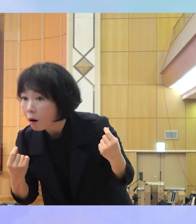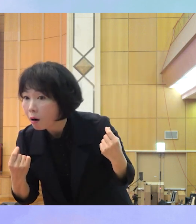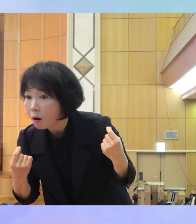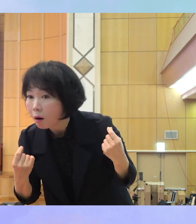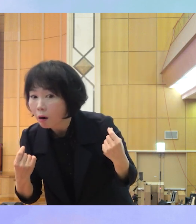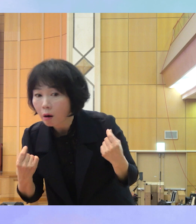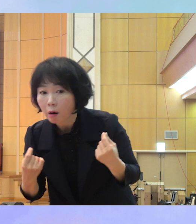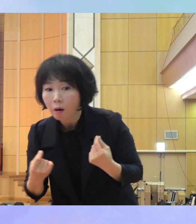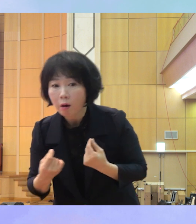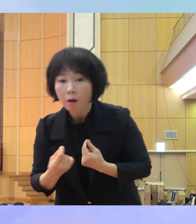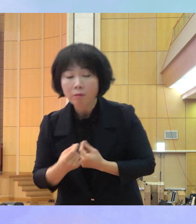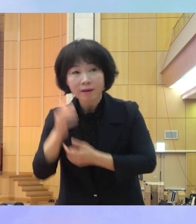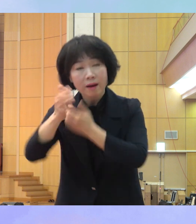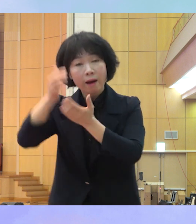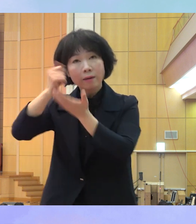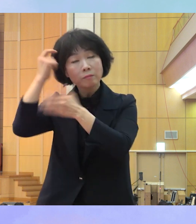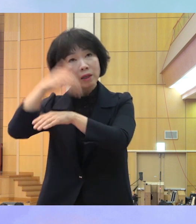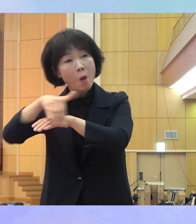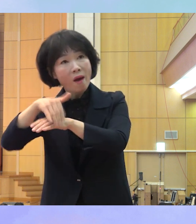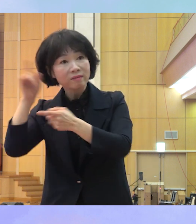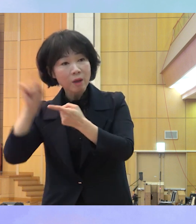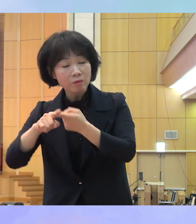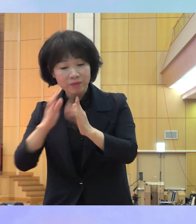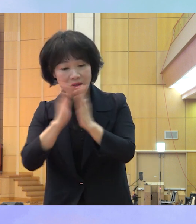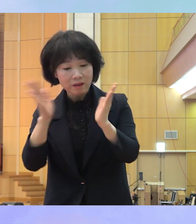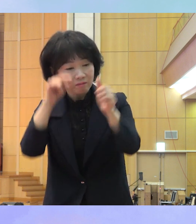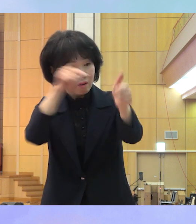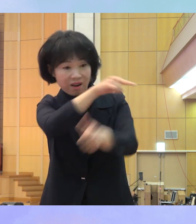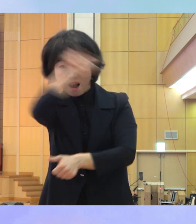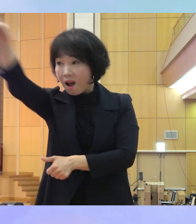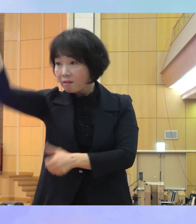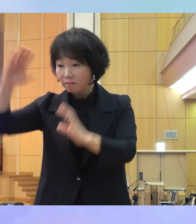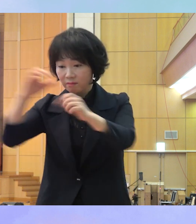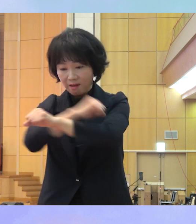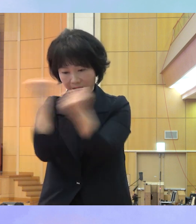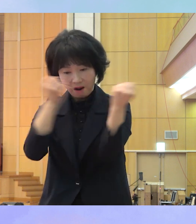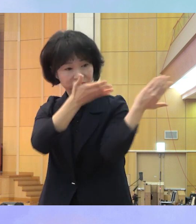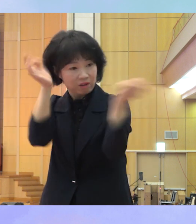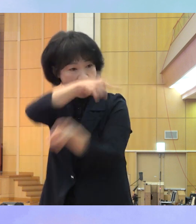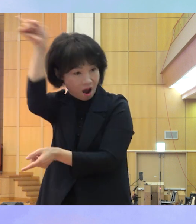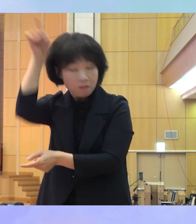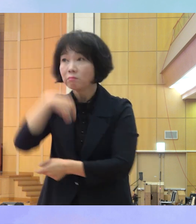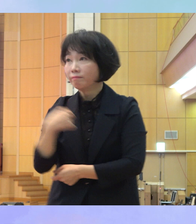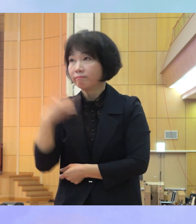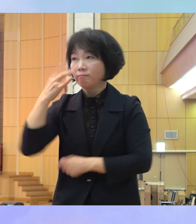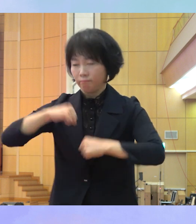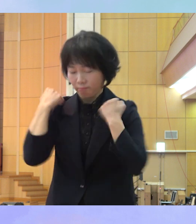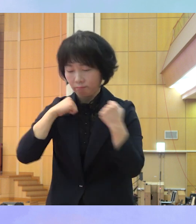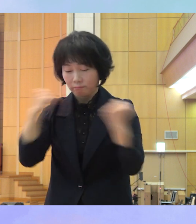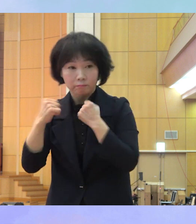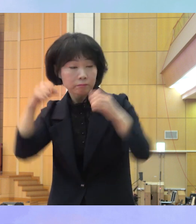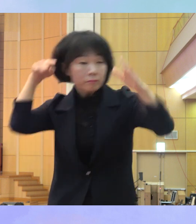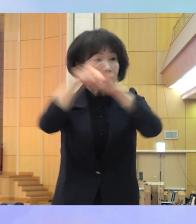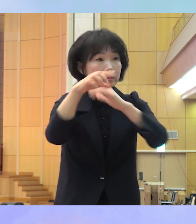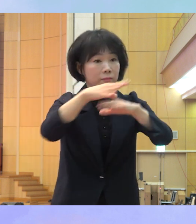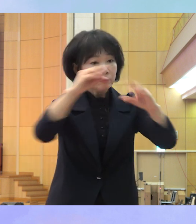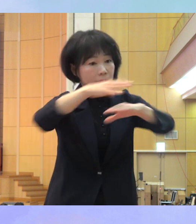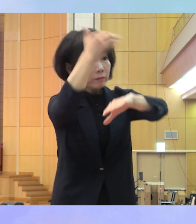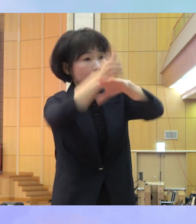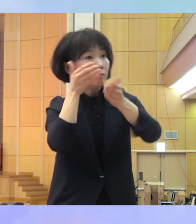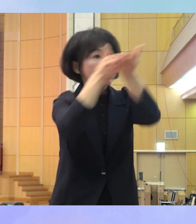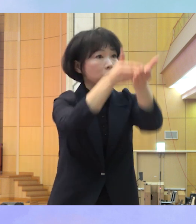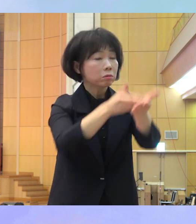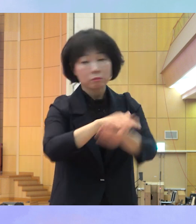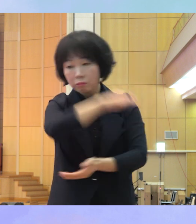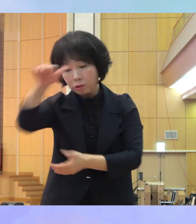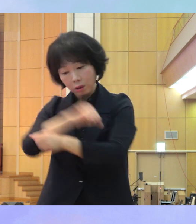위해서 애굽의 장자들을 막 하나님께서 죽이면 그 애굽 사람들이 그냥 자기 아들들 죽었다고 통곡하는